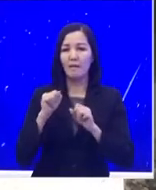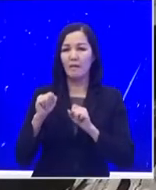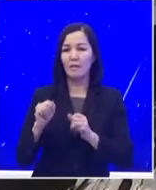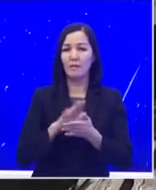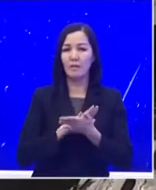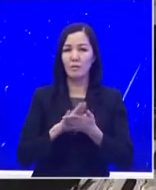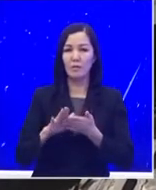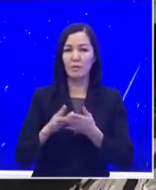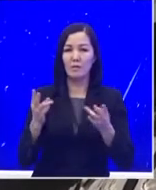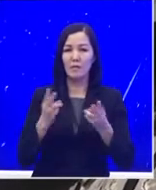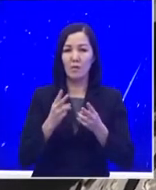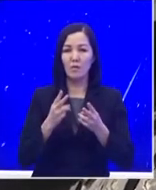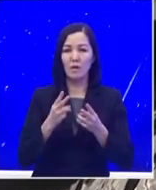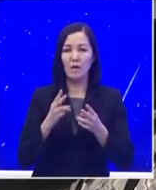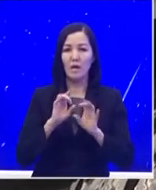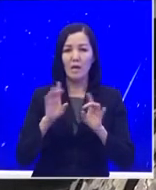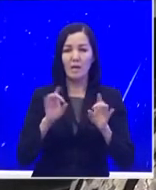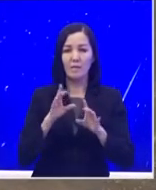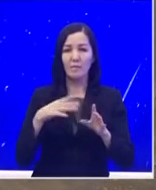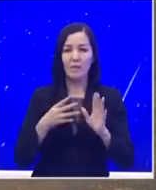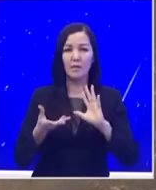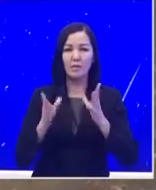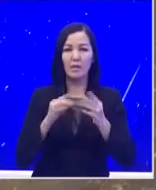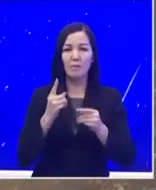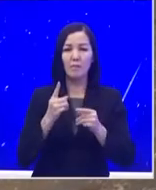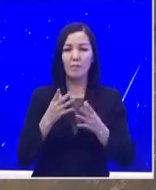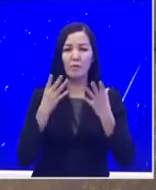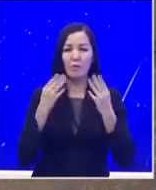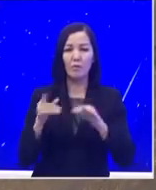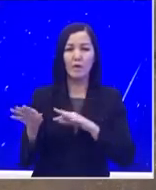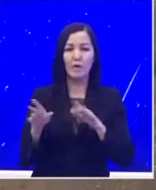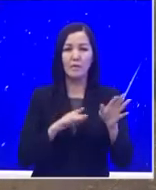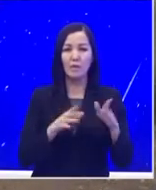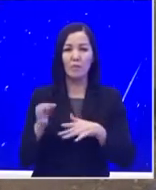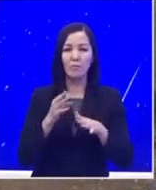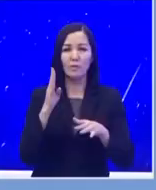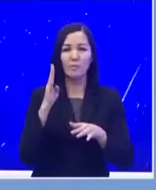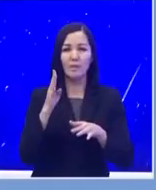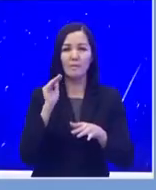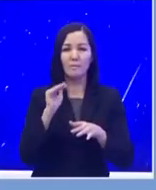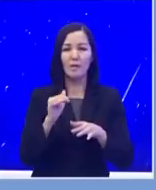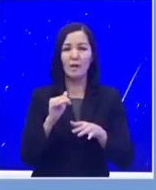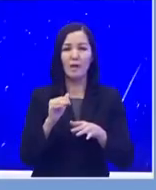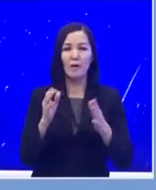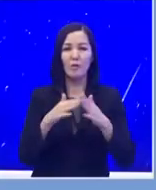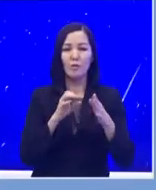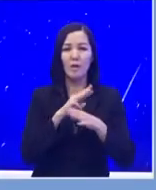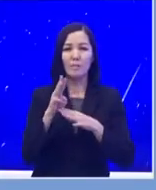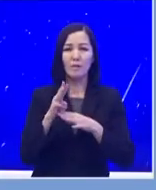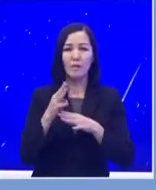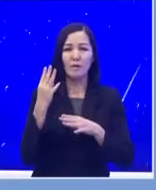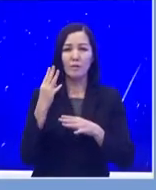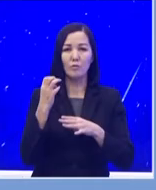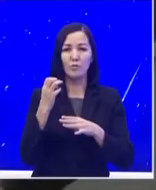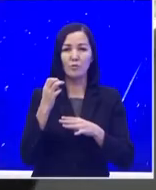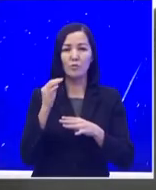мен құбырларды өткелдерді тазалауға кеңес берді. Жалпы бір күнгі акция барысында облыстың 5000-ға жуық үйі қамтылды. Оның